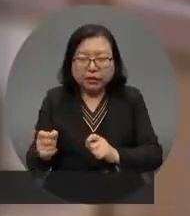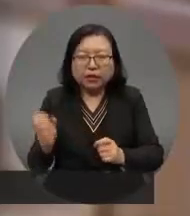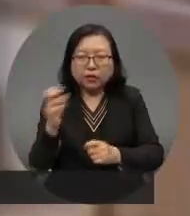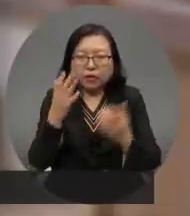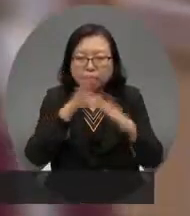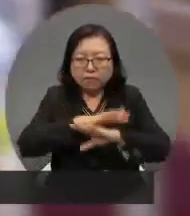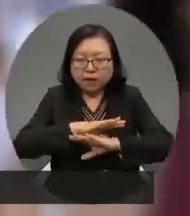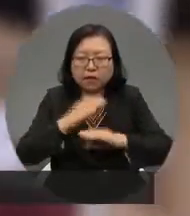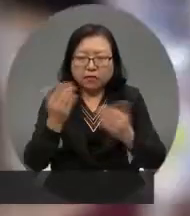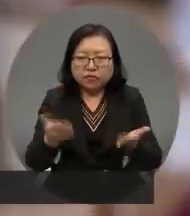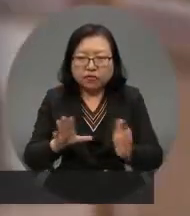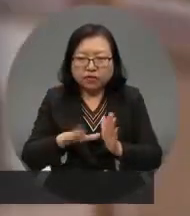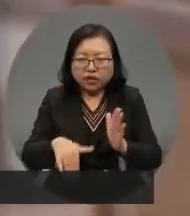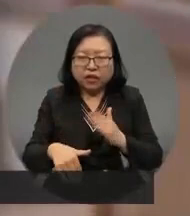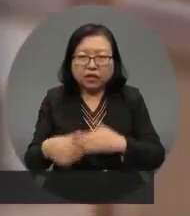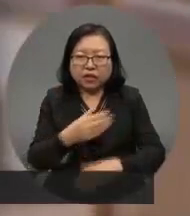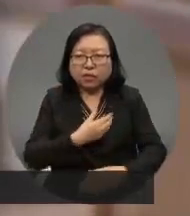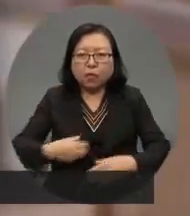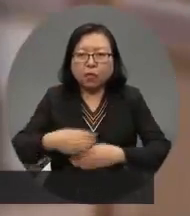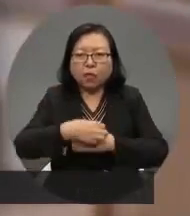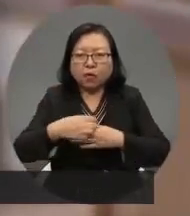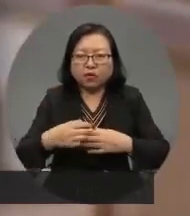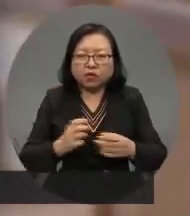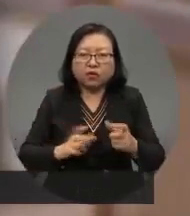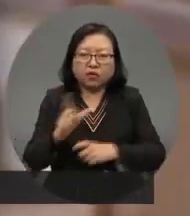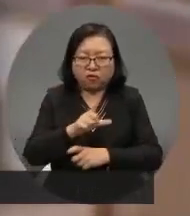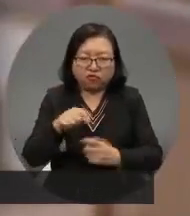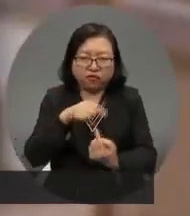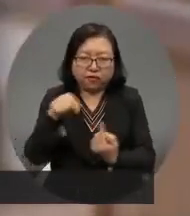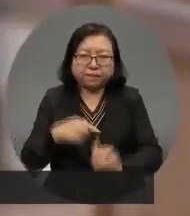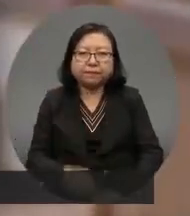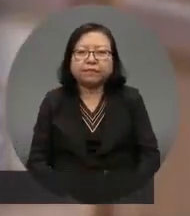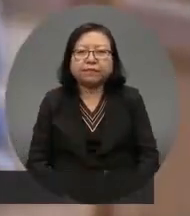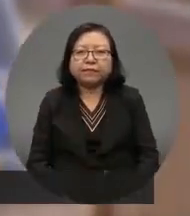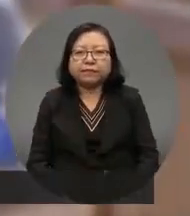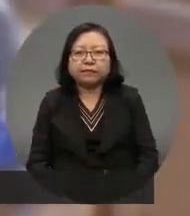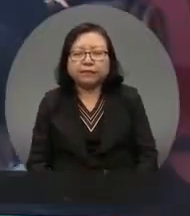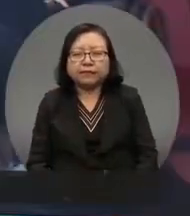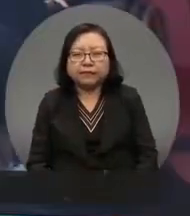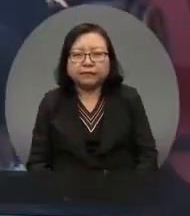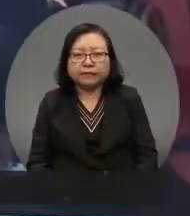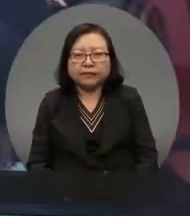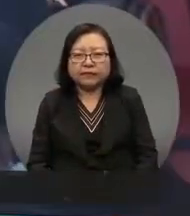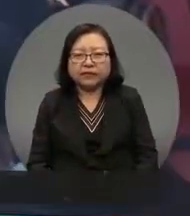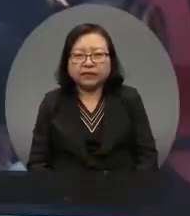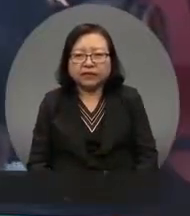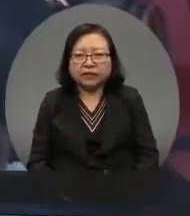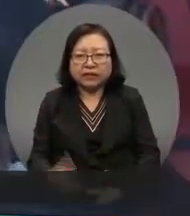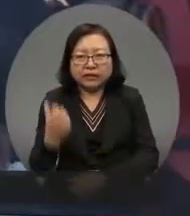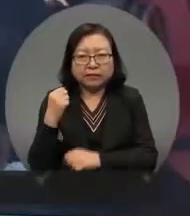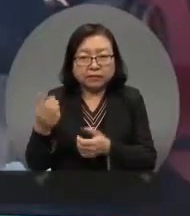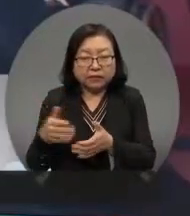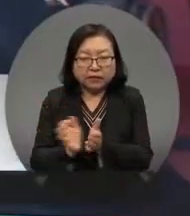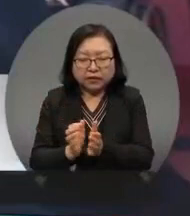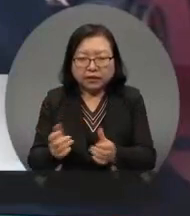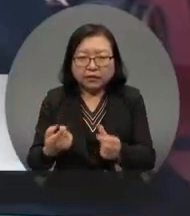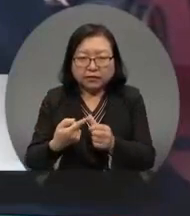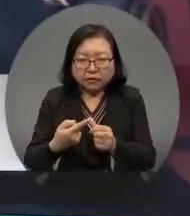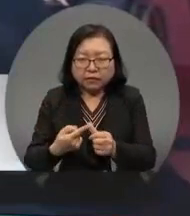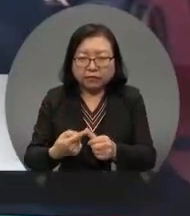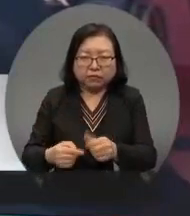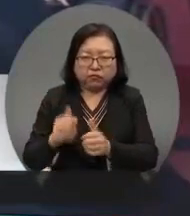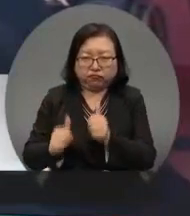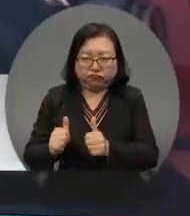계획입니다. MBC 뉴스 김대우입니다. 국민의힘 1차 경선